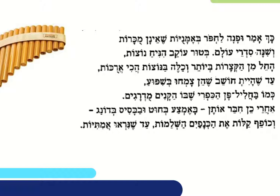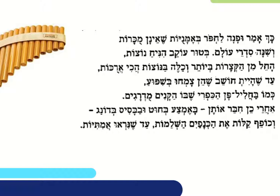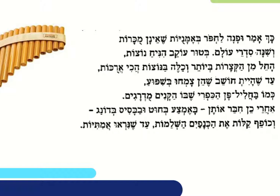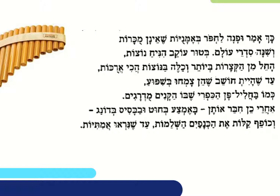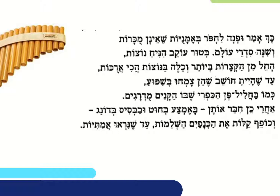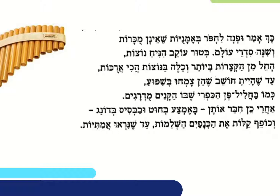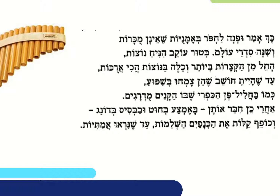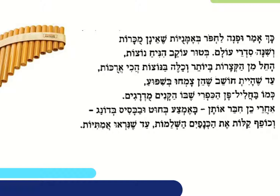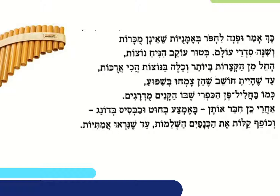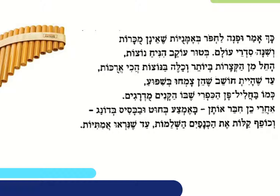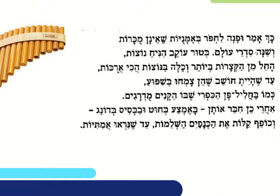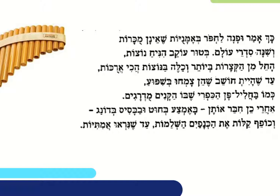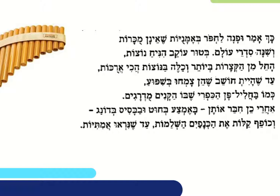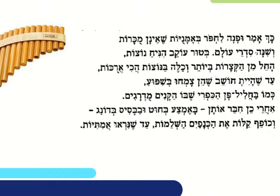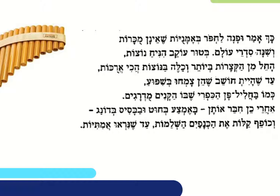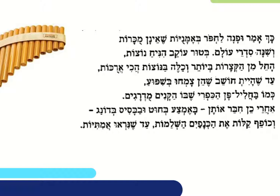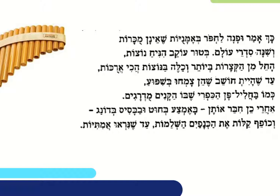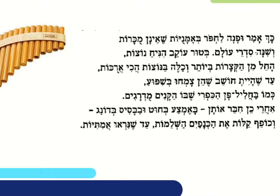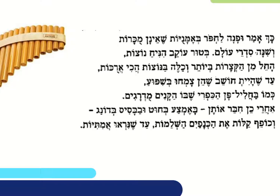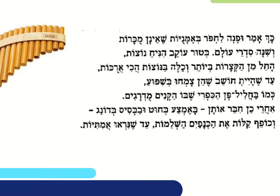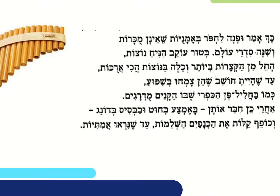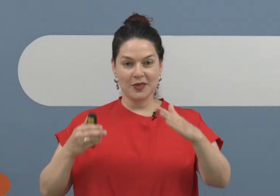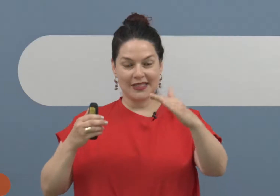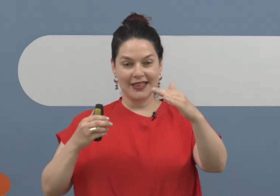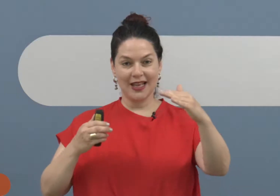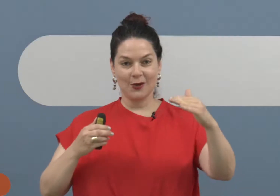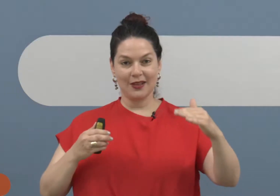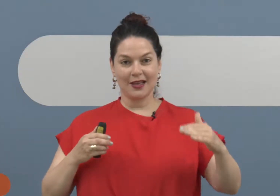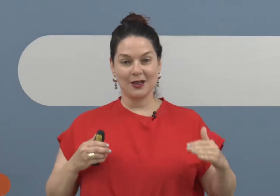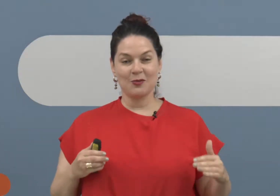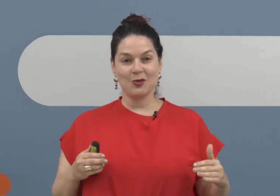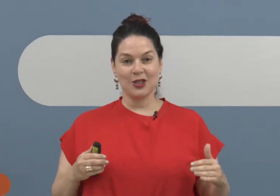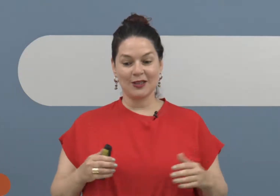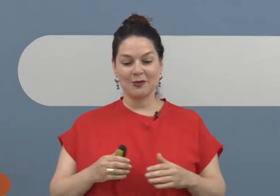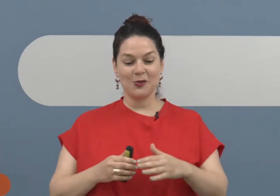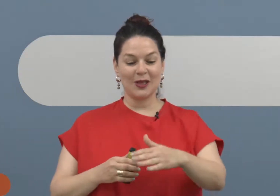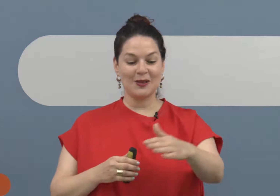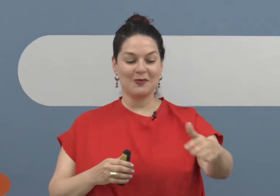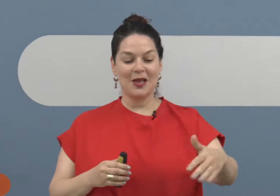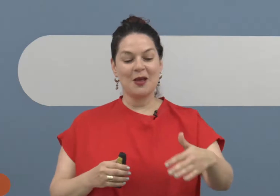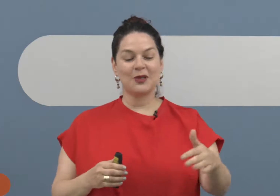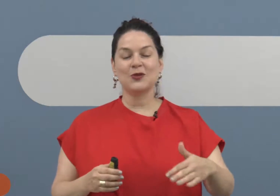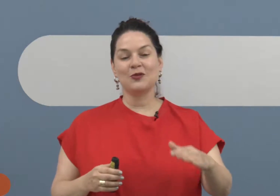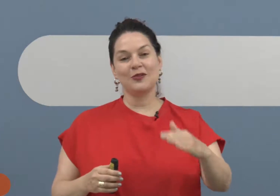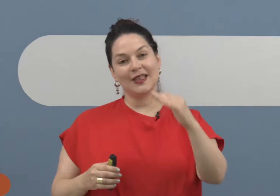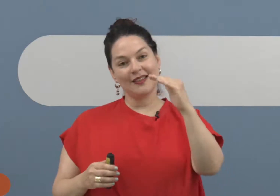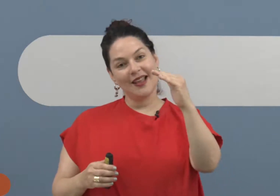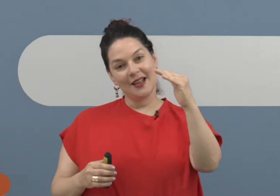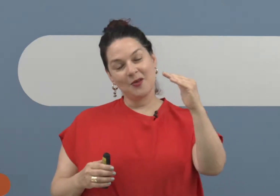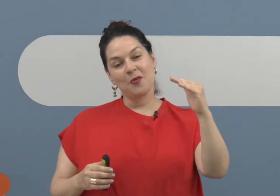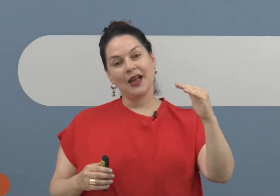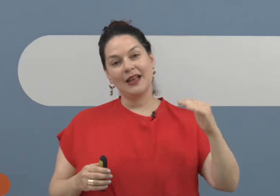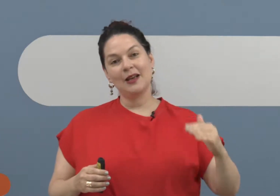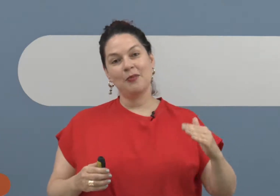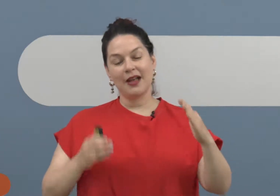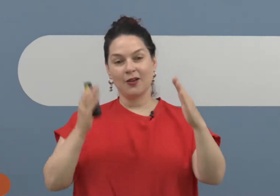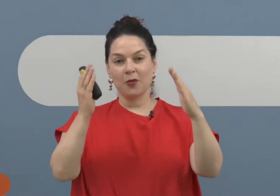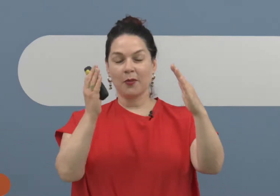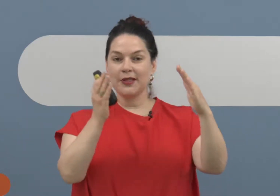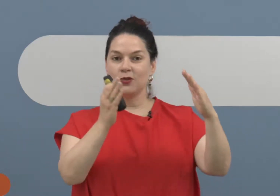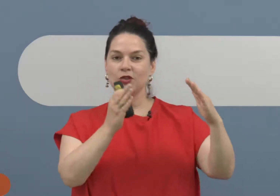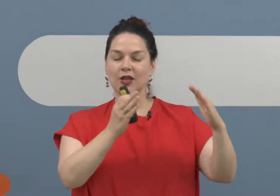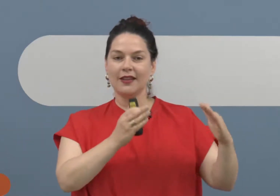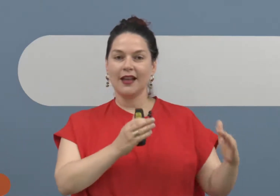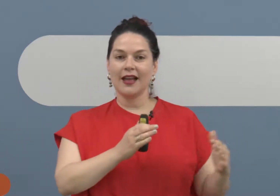דדלוס באמת מחליט על פתרון מבריק. הוא לוקח נוצות, הוא מסדר אותן, כמו שאתם רואים בשקופית, כמו בחליל